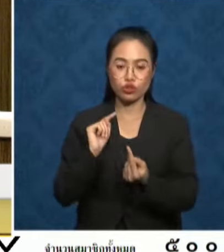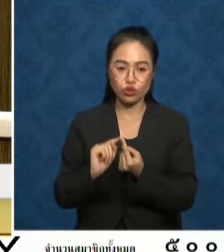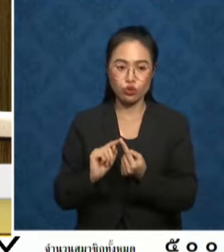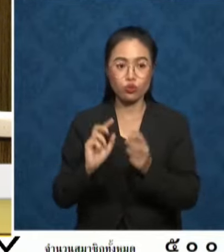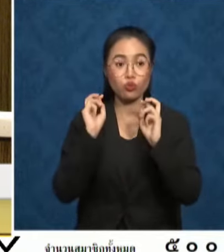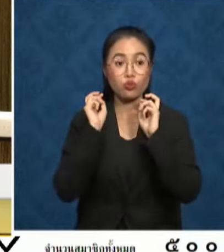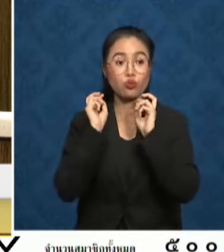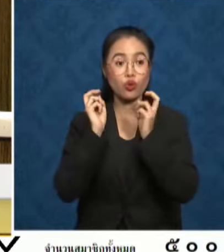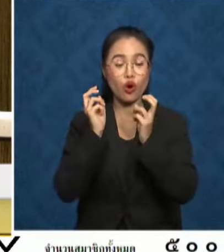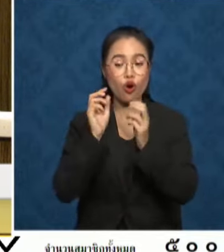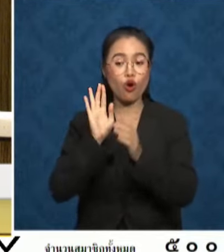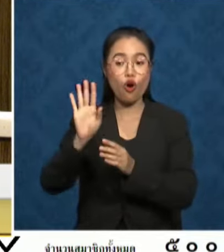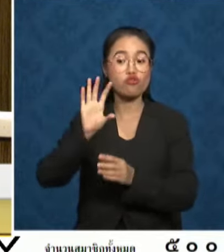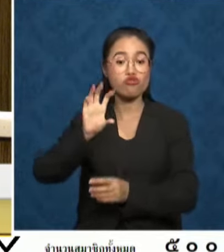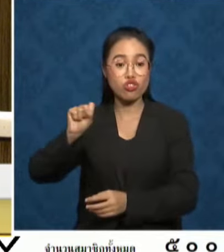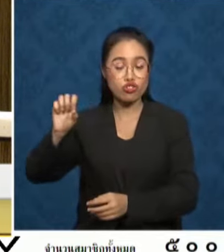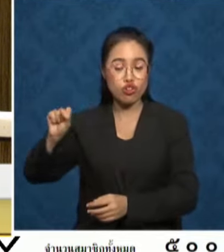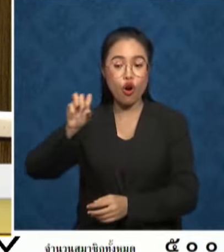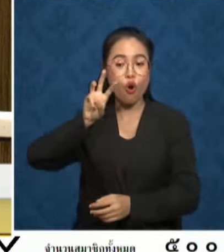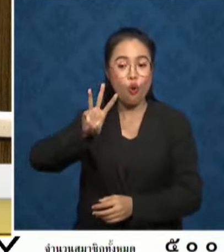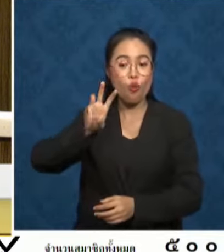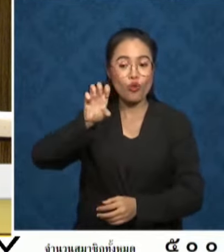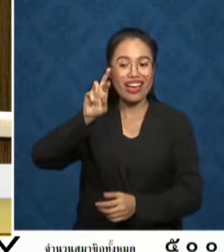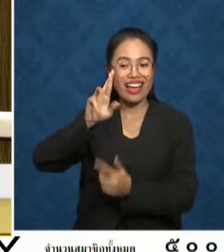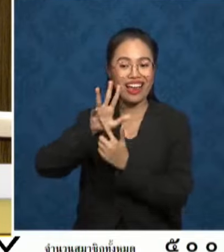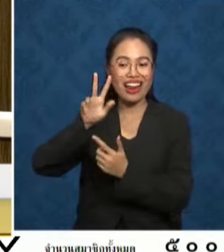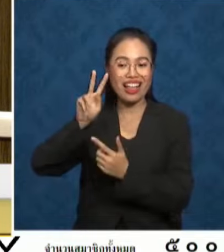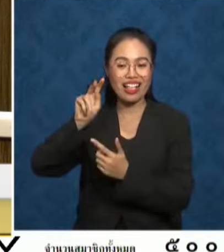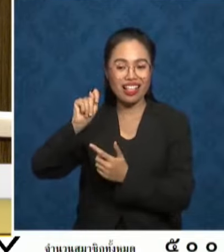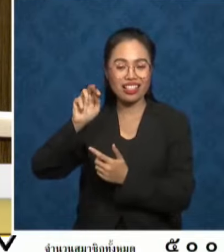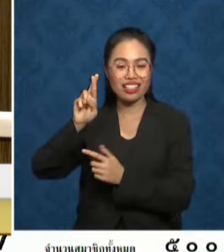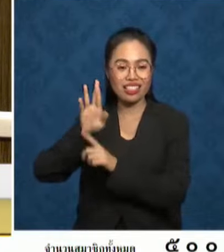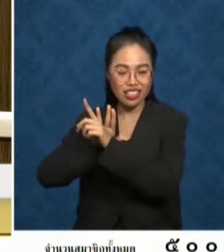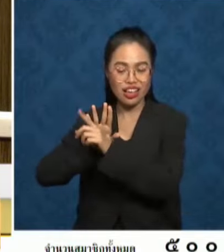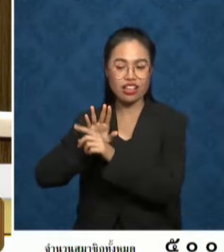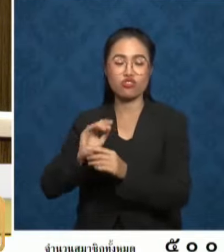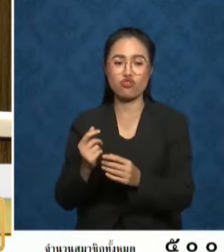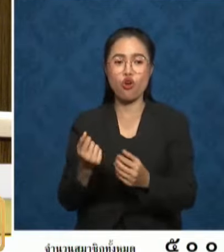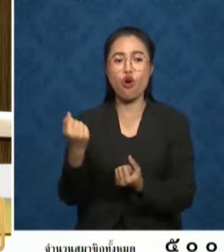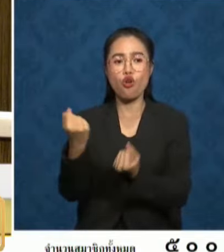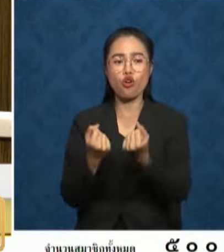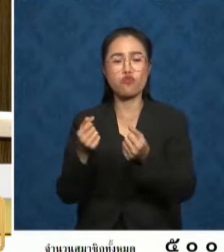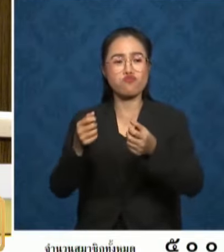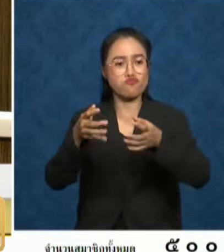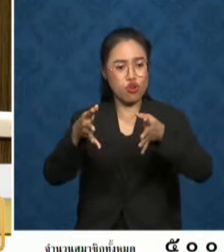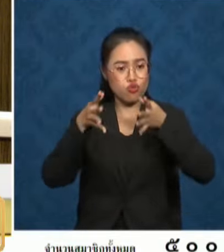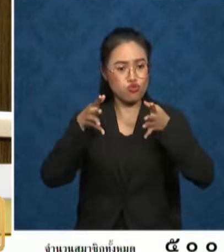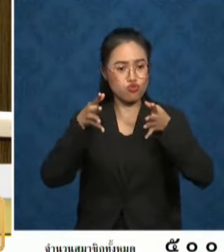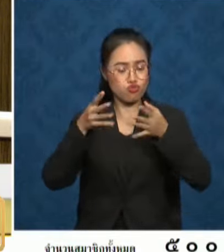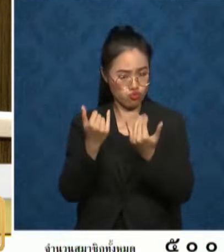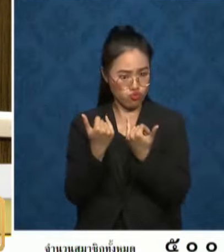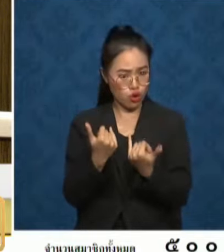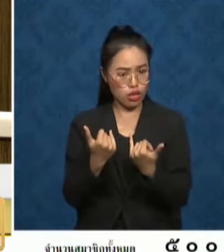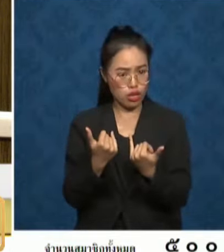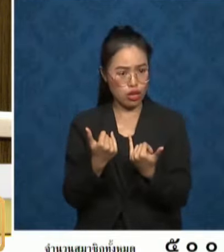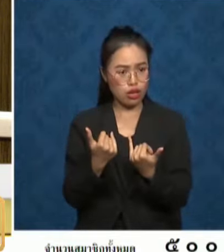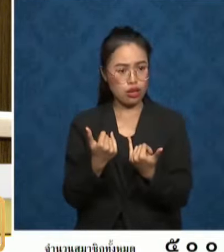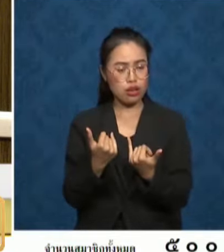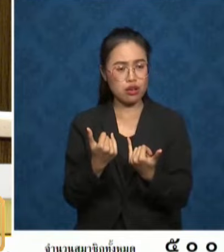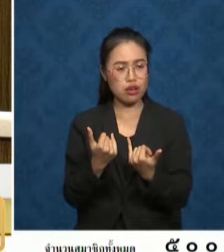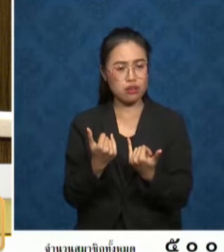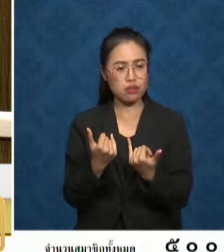เกี่ยวกับเรื่องล้มทุกปัจจุบันนี้เนี่ยมีสภาพที่สูงมากไม่สอดคล้อง